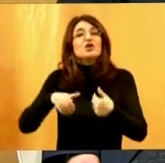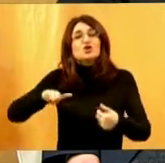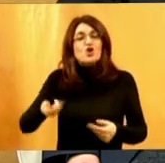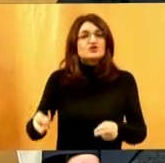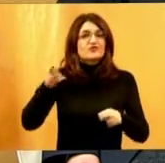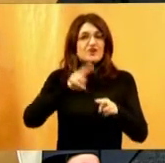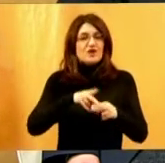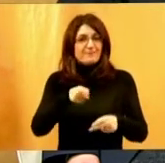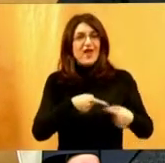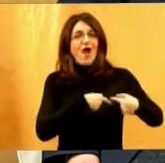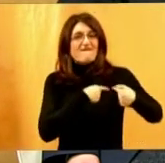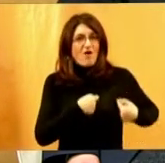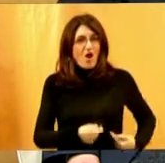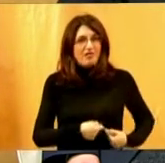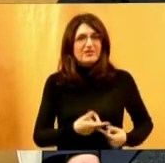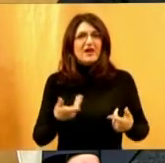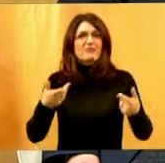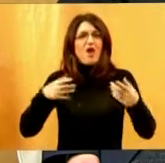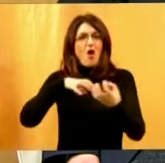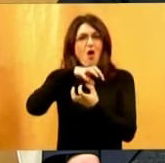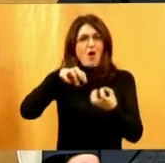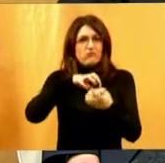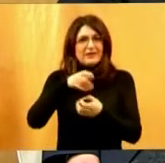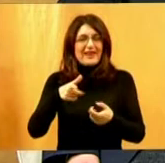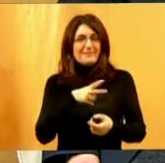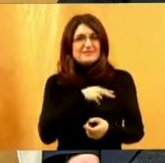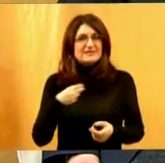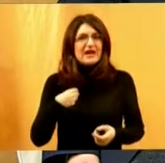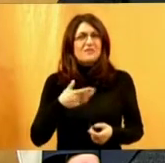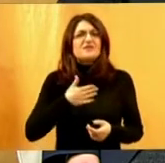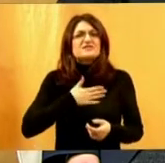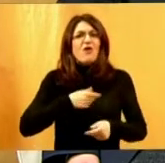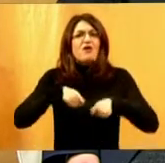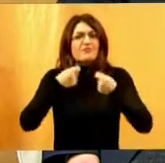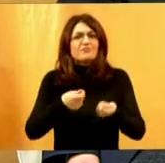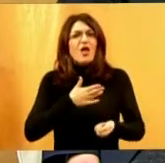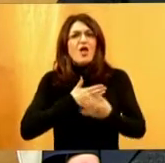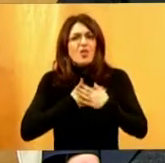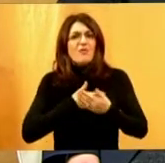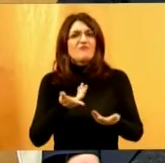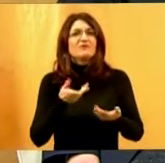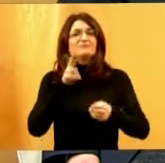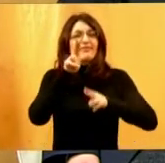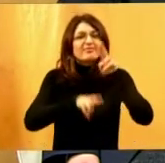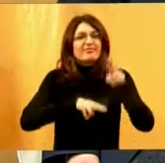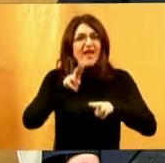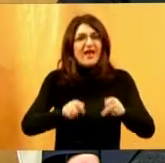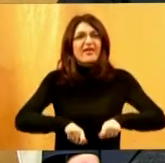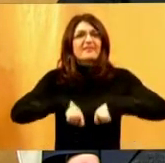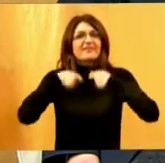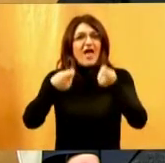volontera, obitelji zagrebačkih koje svoju ljubav, pažnju, brigu i njegu pružaju